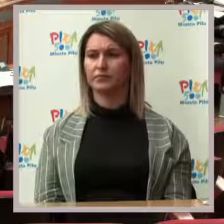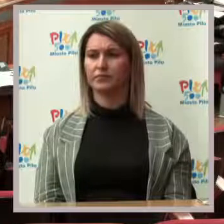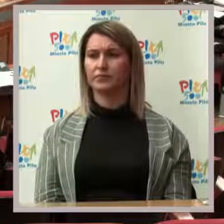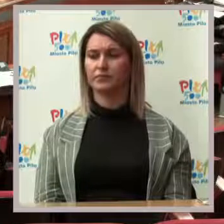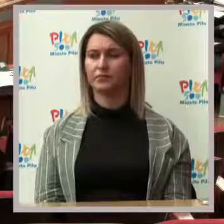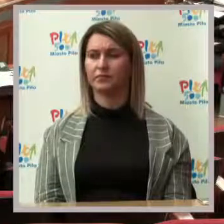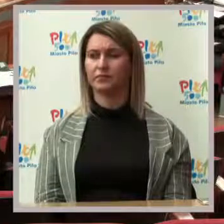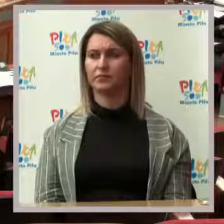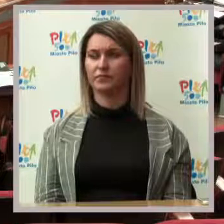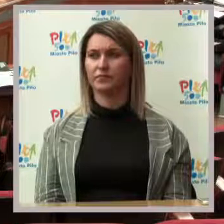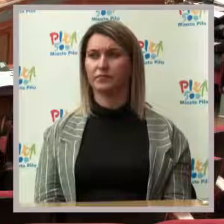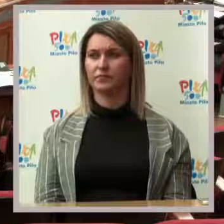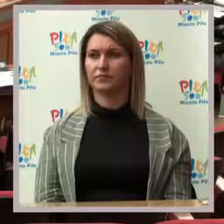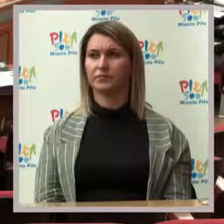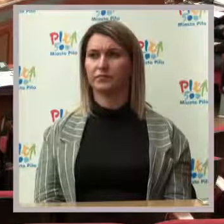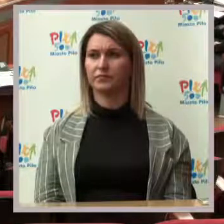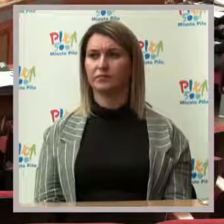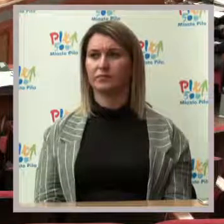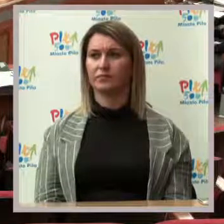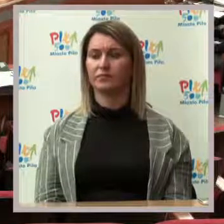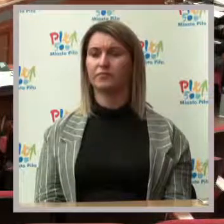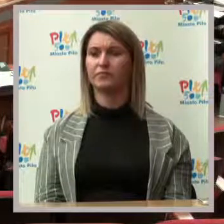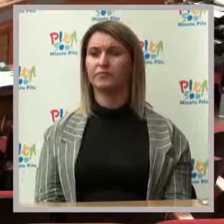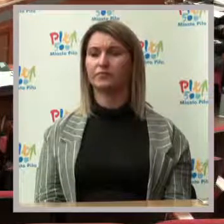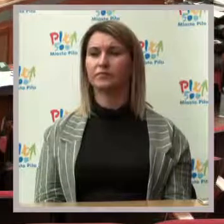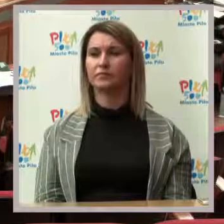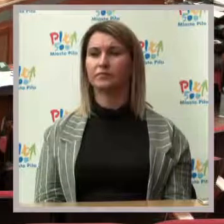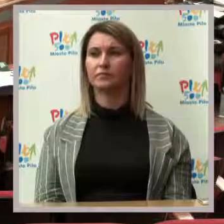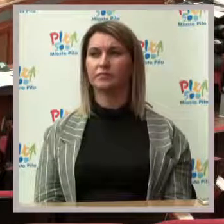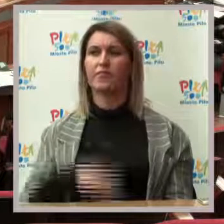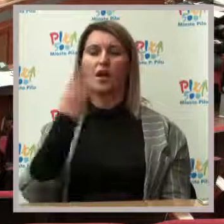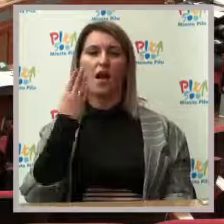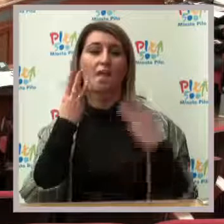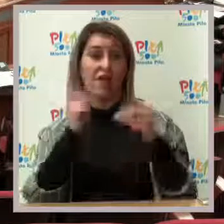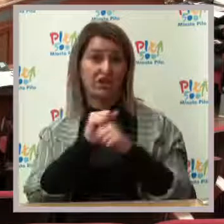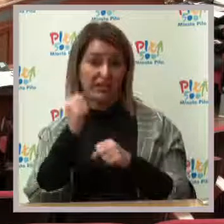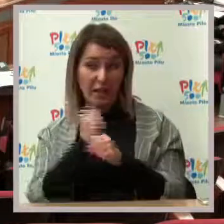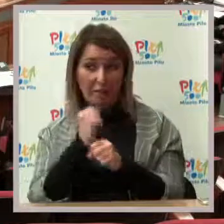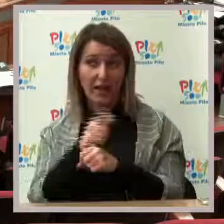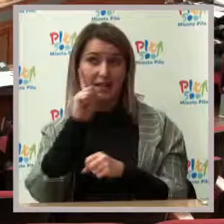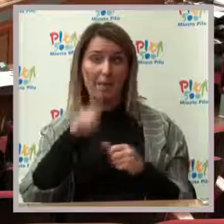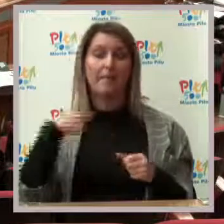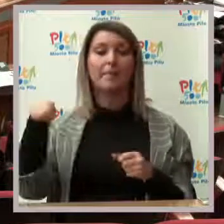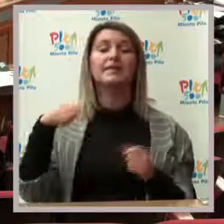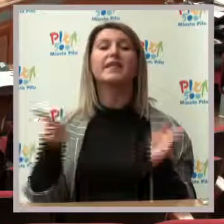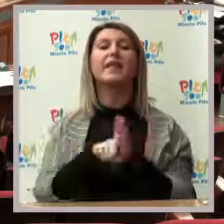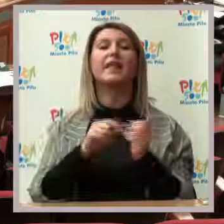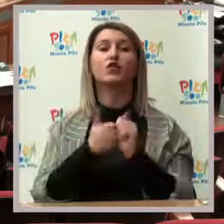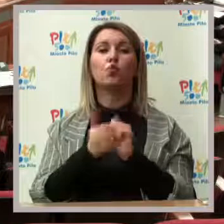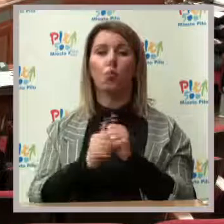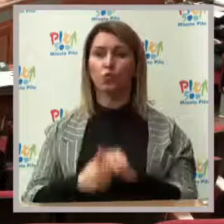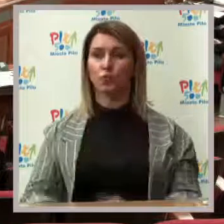przy organizacji wielu imprez, przy aktywności również pana prezydenta. Dziękujemy bardzo serdecznie. Pan